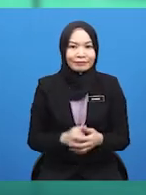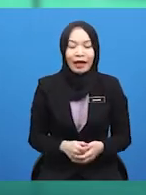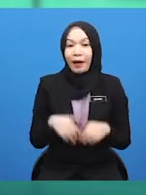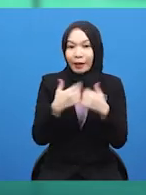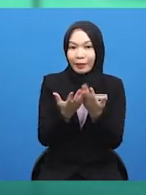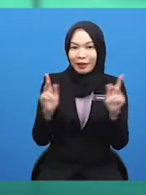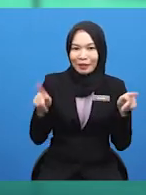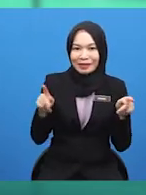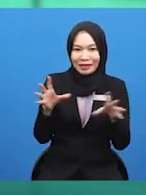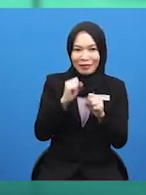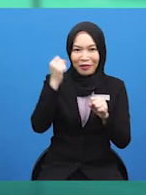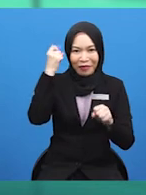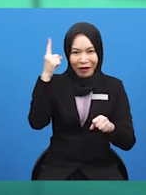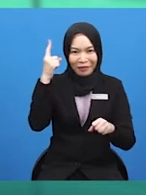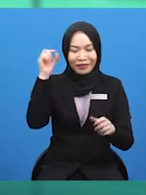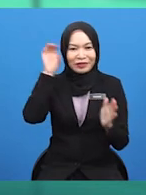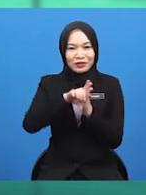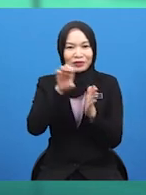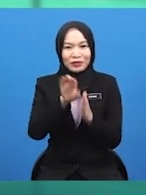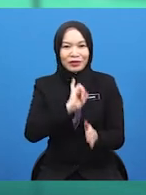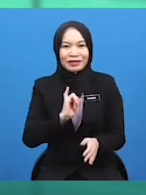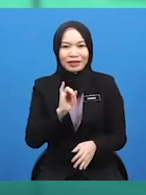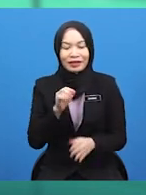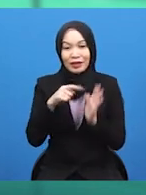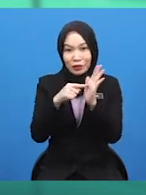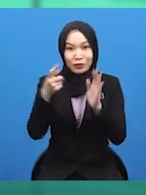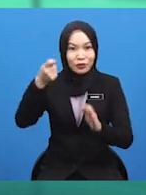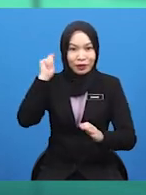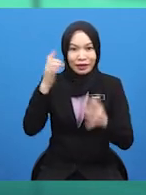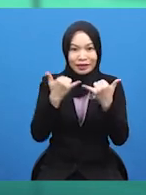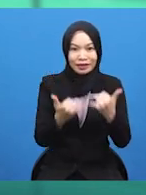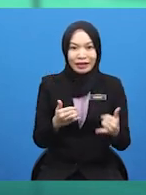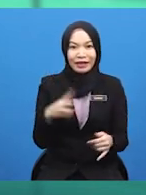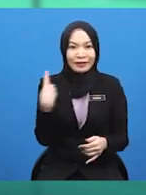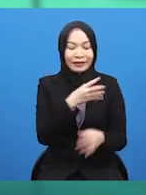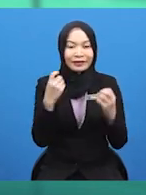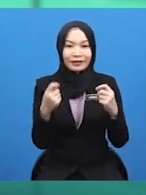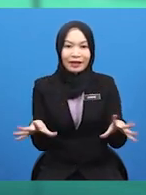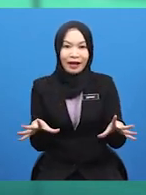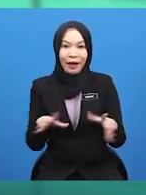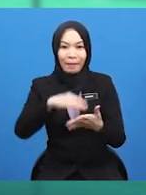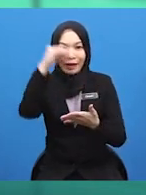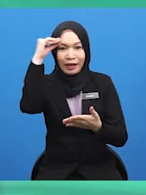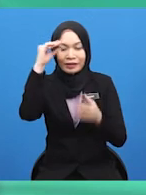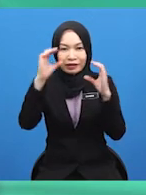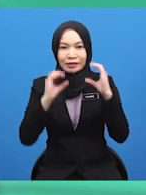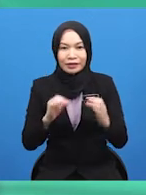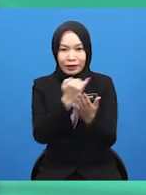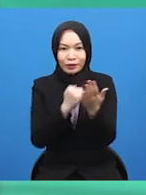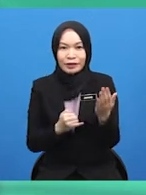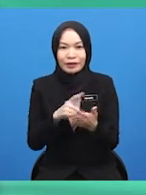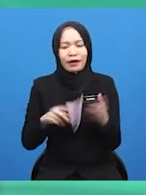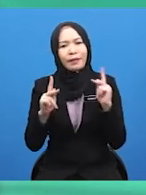pelajar? Dapat faham tak contoh-contoh yang telah dipaparkan tadi? Okey, sekarang kita telah pun mempelajari tentang teknik-teknik lukisan. Apa